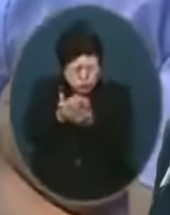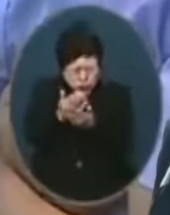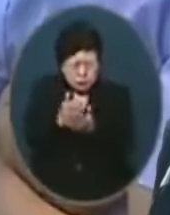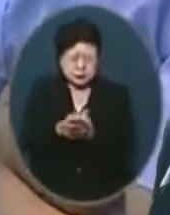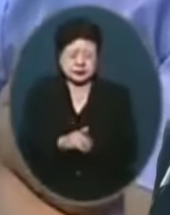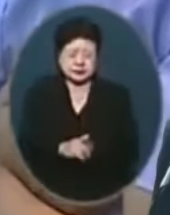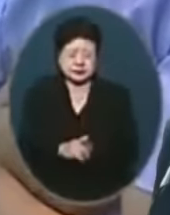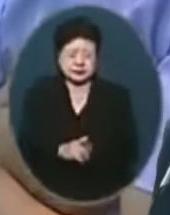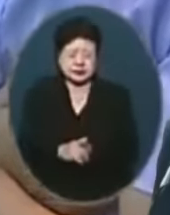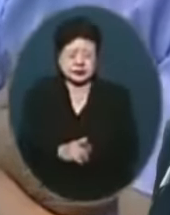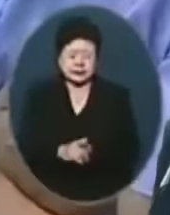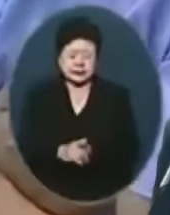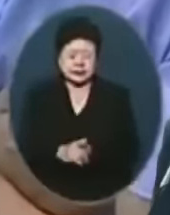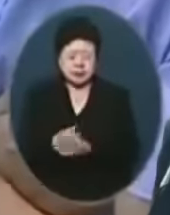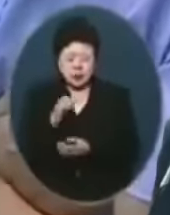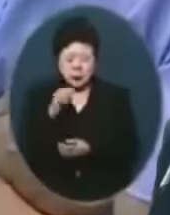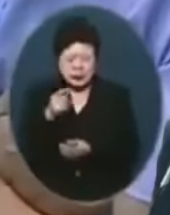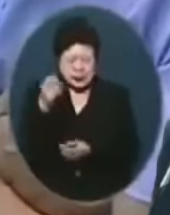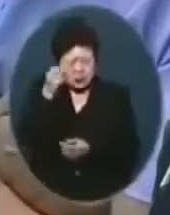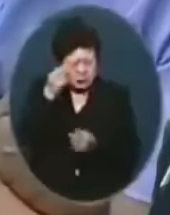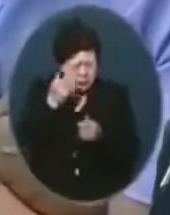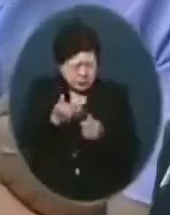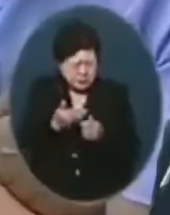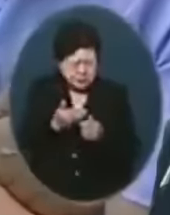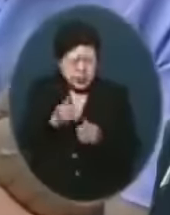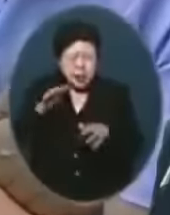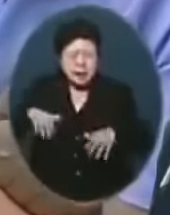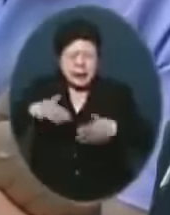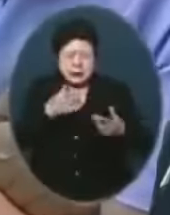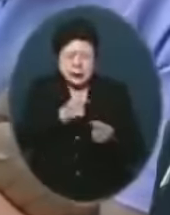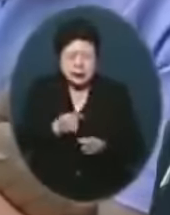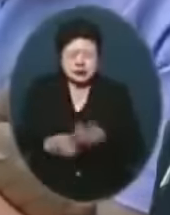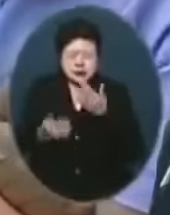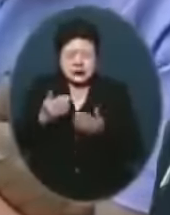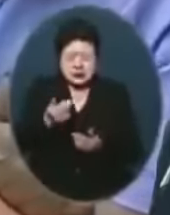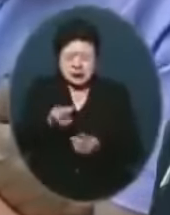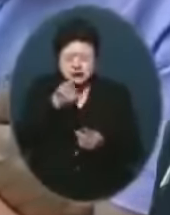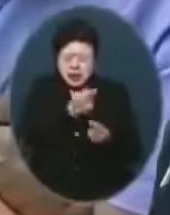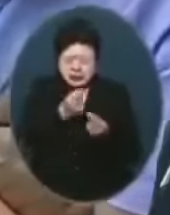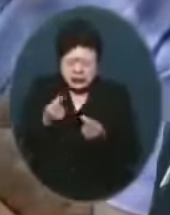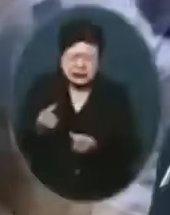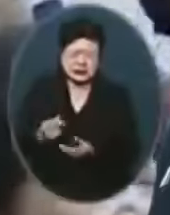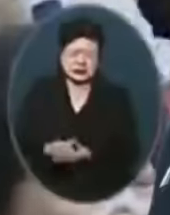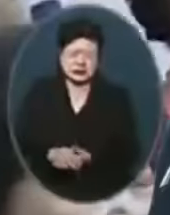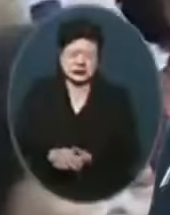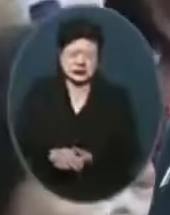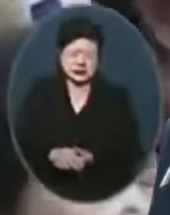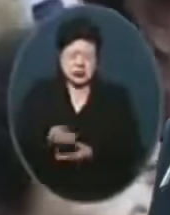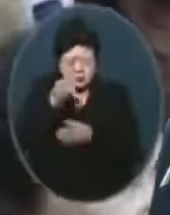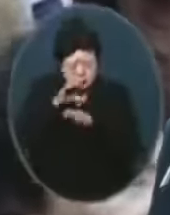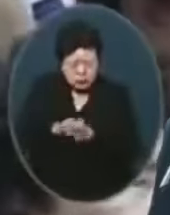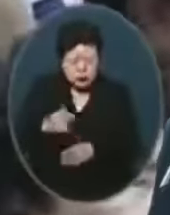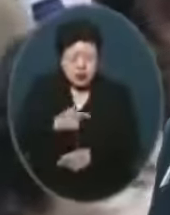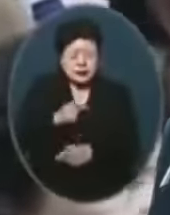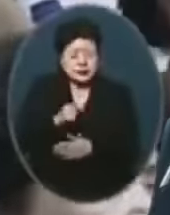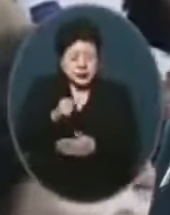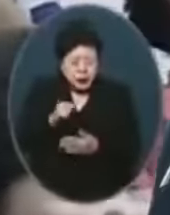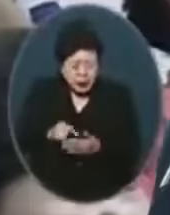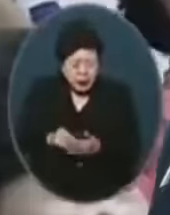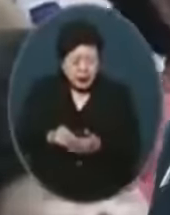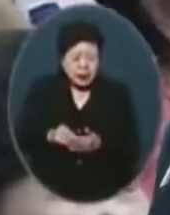기도합니다. 보혜사 성령님, 바람같이 불같이 생수같이 우리 성도들을